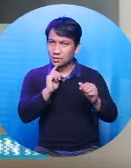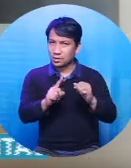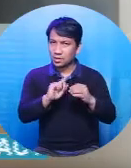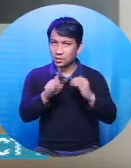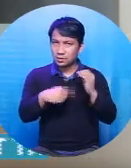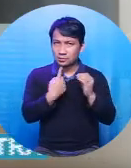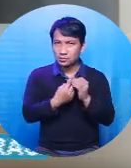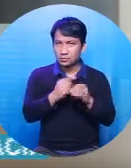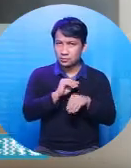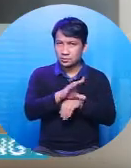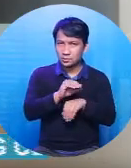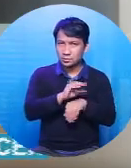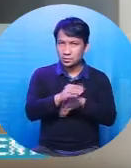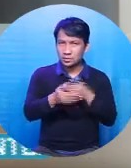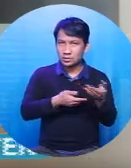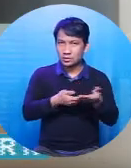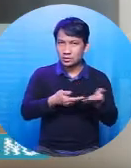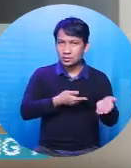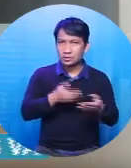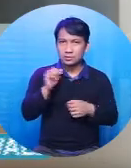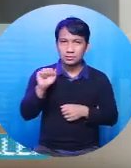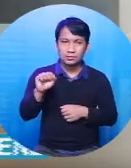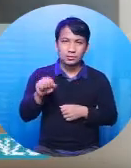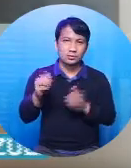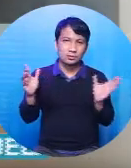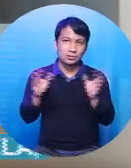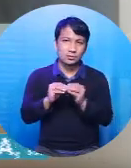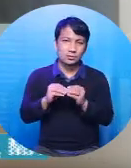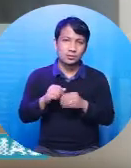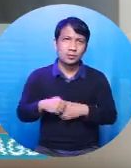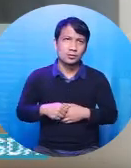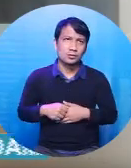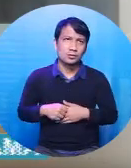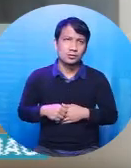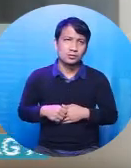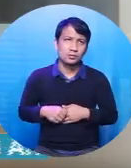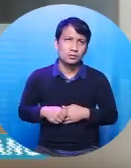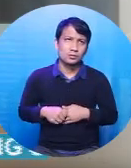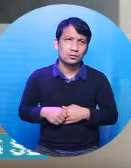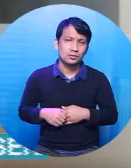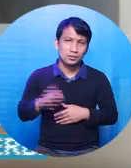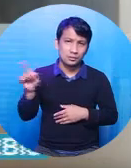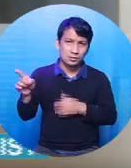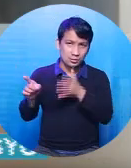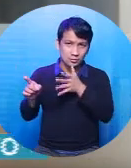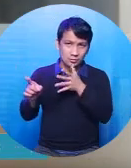ng counseling para maayos yung problema. Okay?